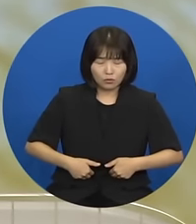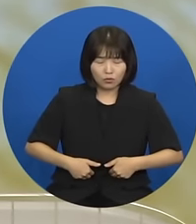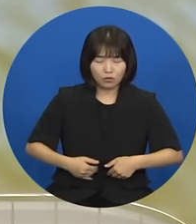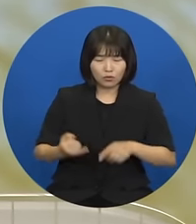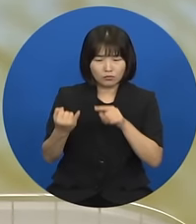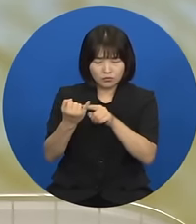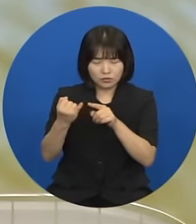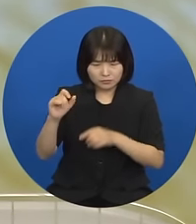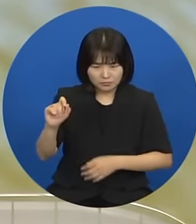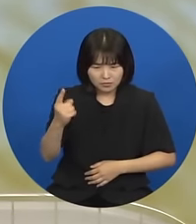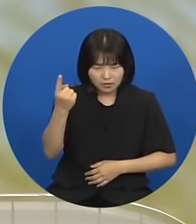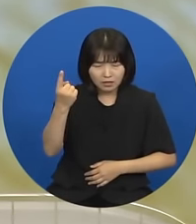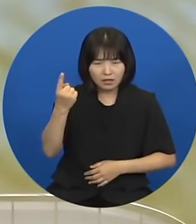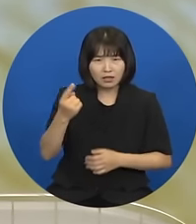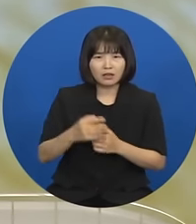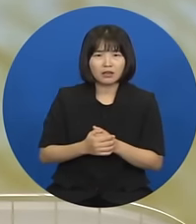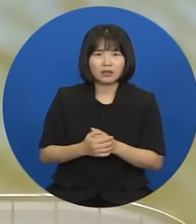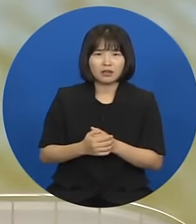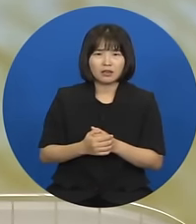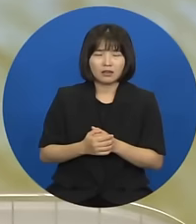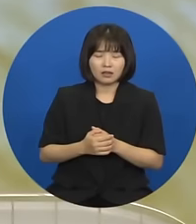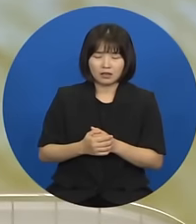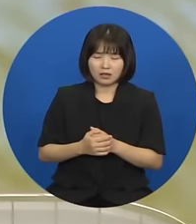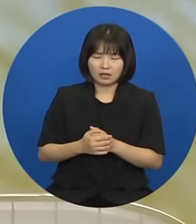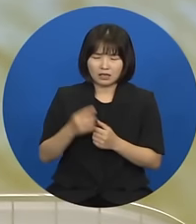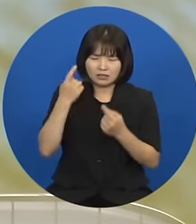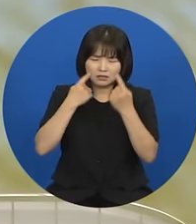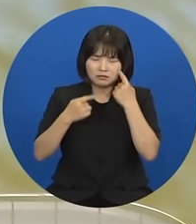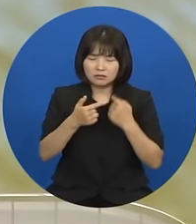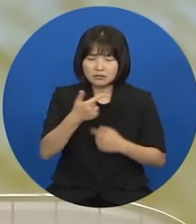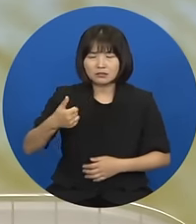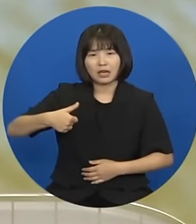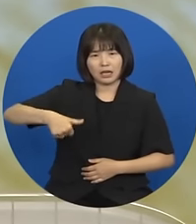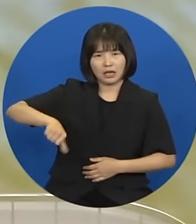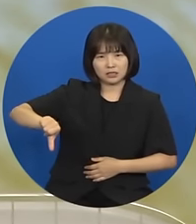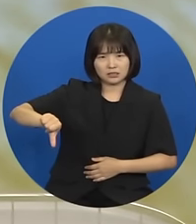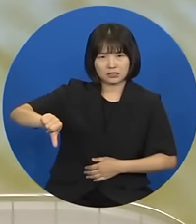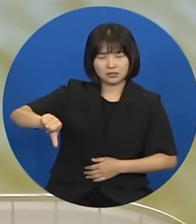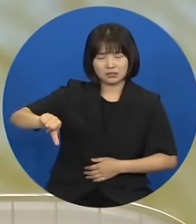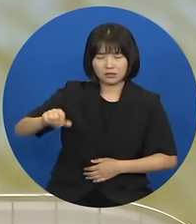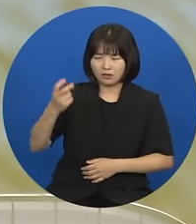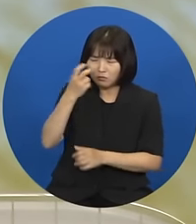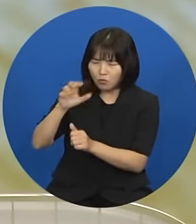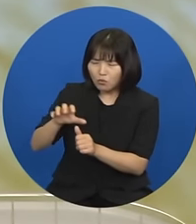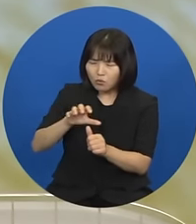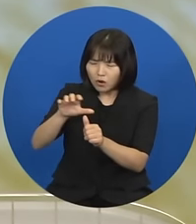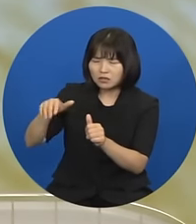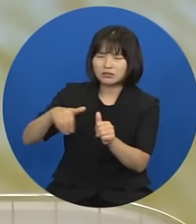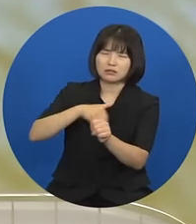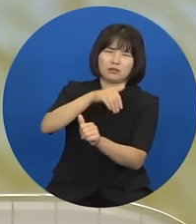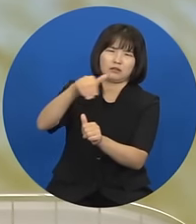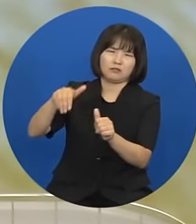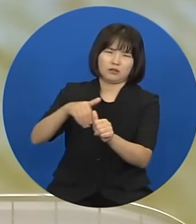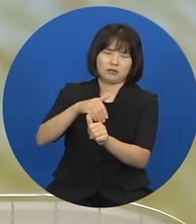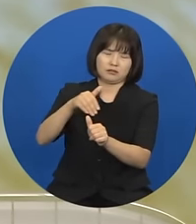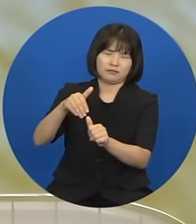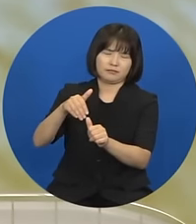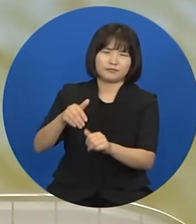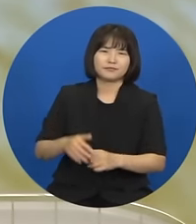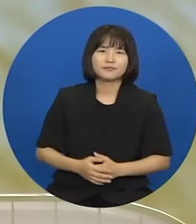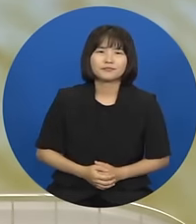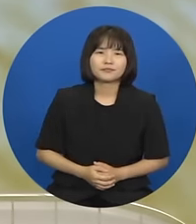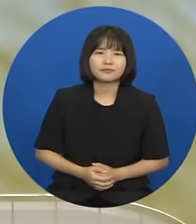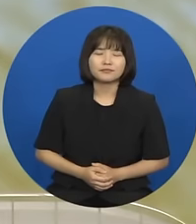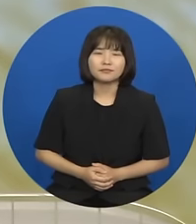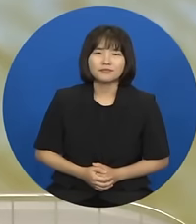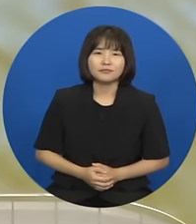큰 상처와 아픔을 경험하는 아들을 아내로부터 보호해야 하는 상황을 경험하였습니다.